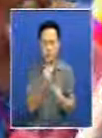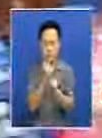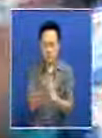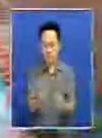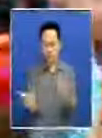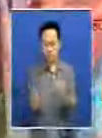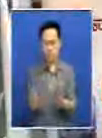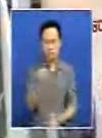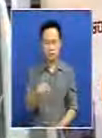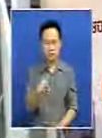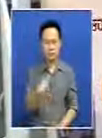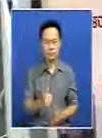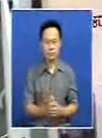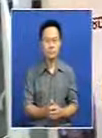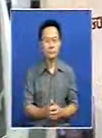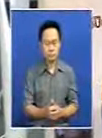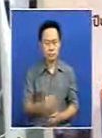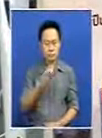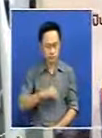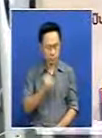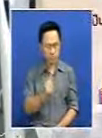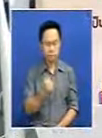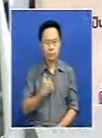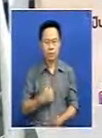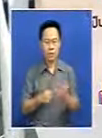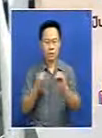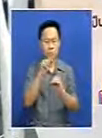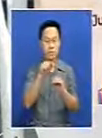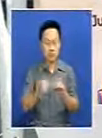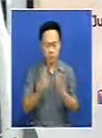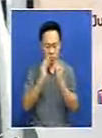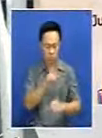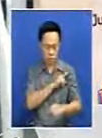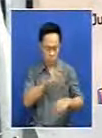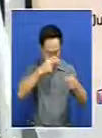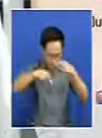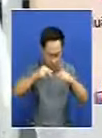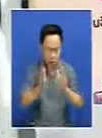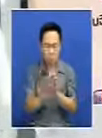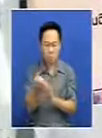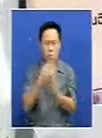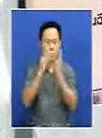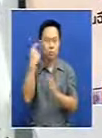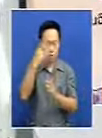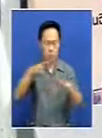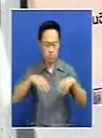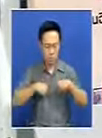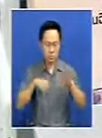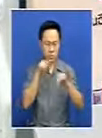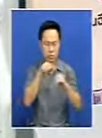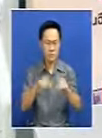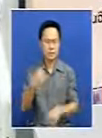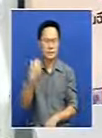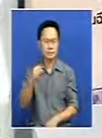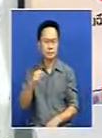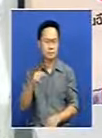างดี ให้ความร่วมมือเป็นอย่างมากค่ะ 90% เลยแต่อีก 10% ก็จะเป็นพวกชาวต่างชาติมากกว่าเน